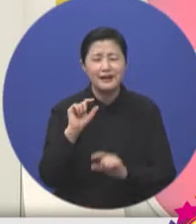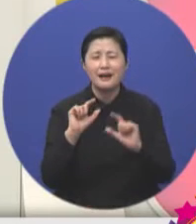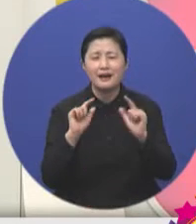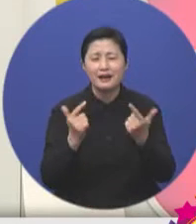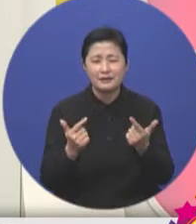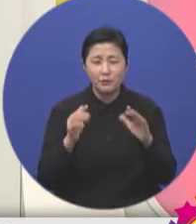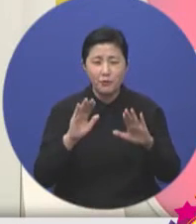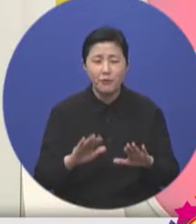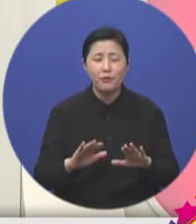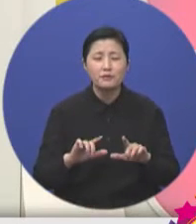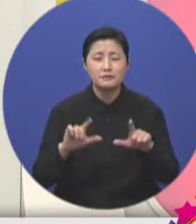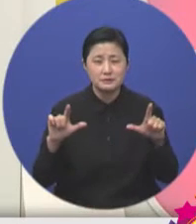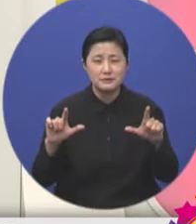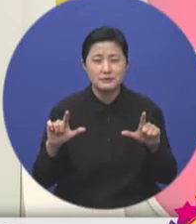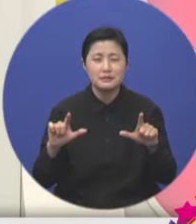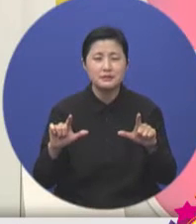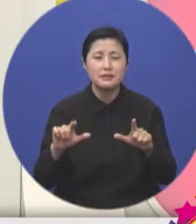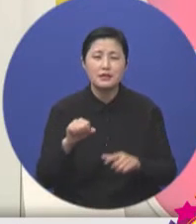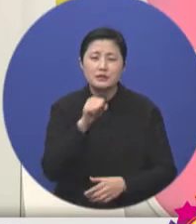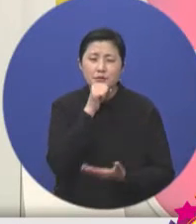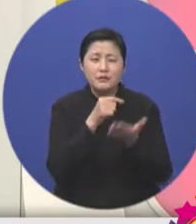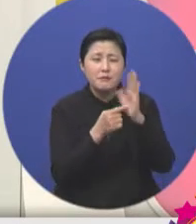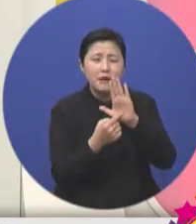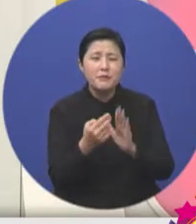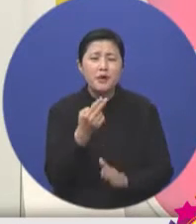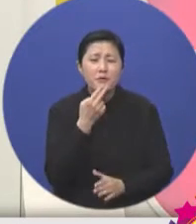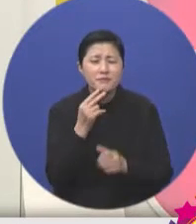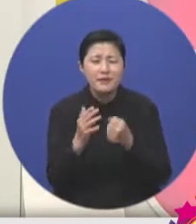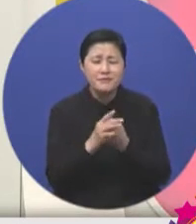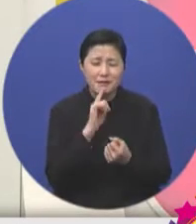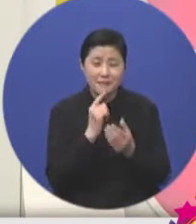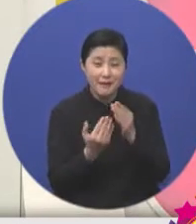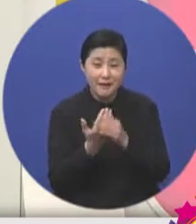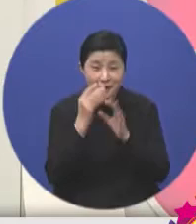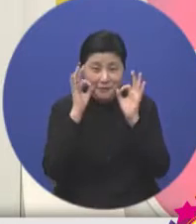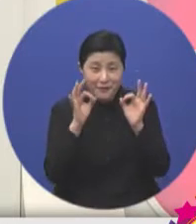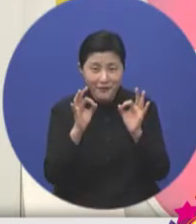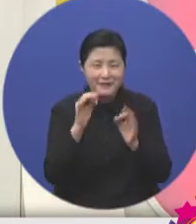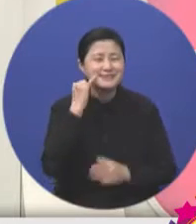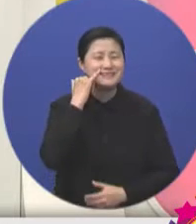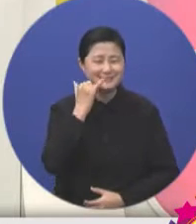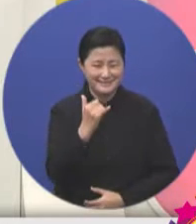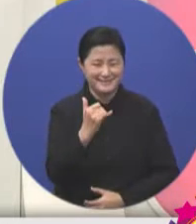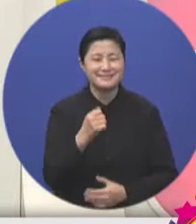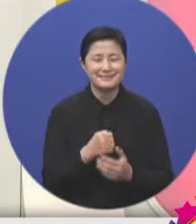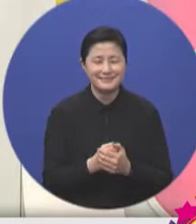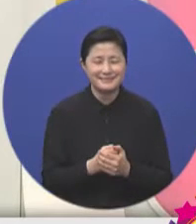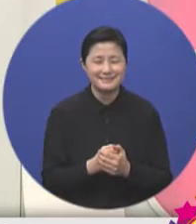오늘 특히 좋습니다 점수 안 나온다 그런 게 점수 안 나온다니까